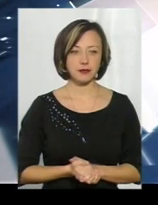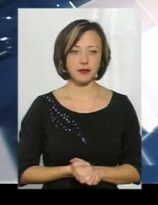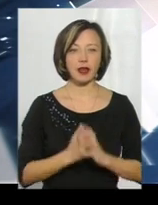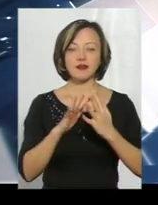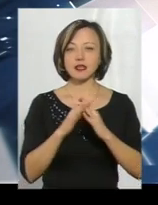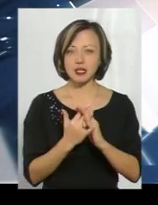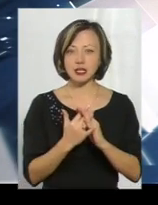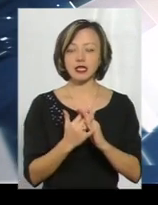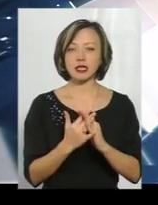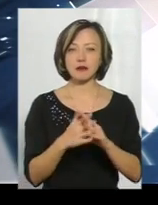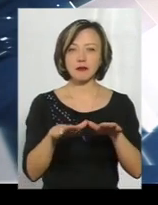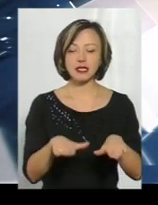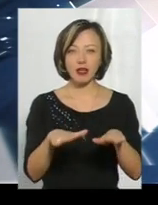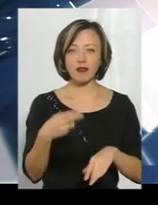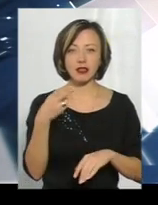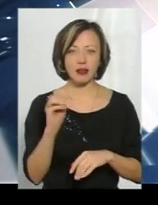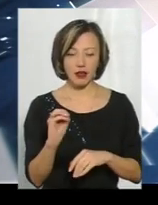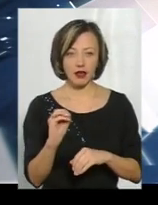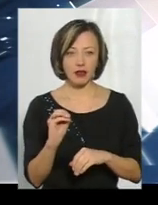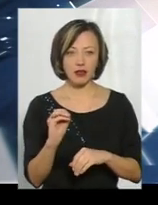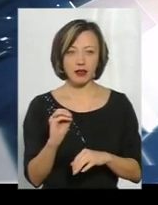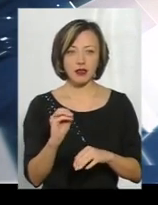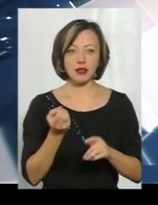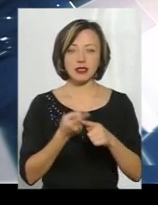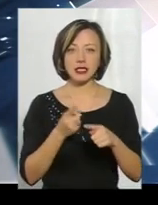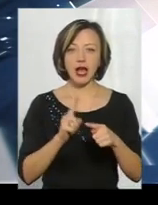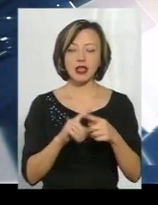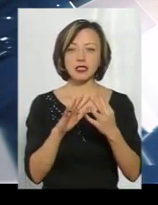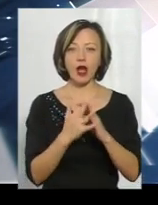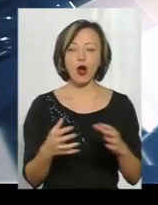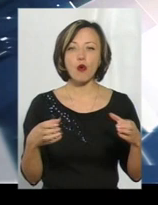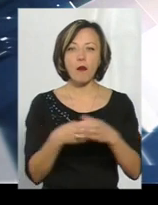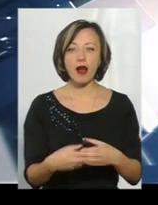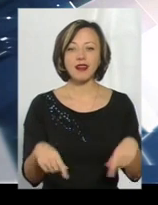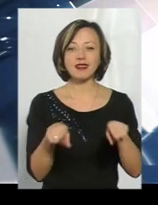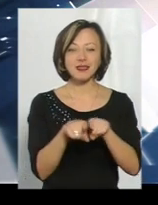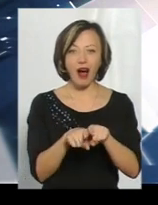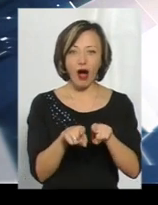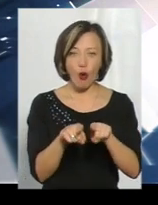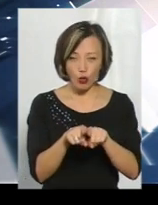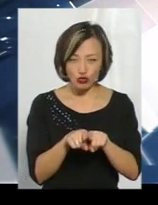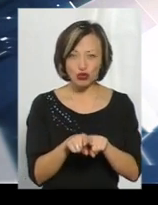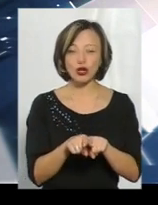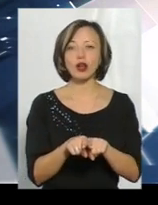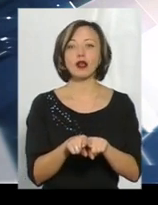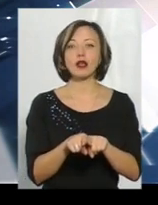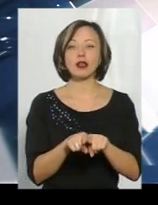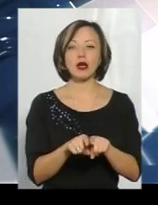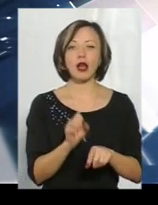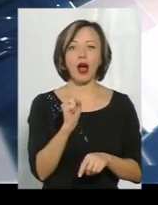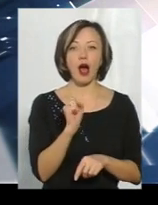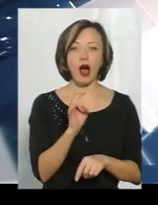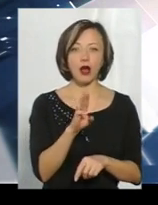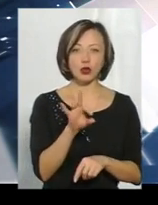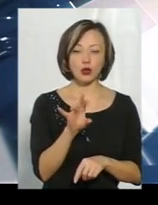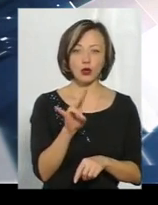сільській місцевості, де це є сільська громада. І також в Антонінській